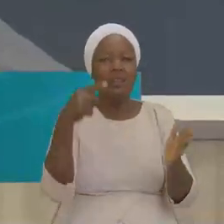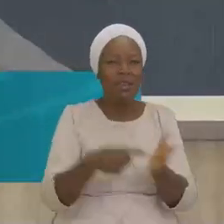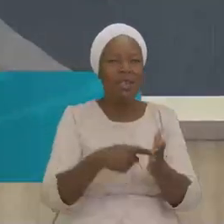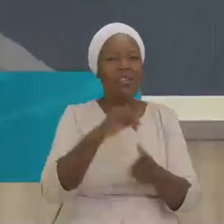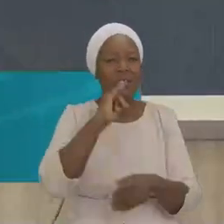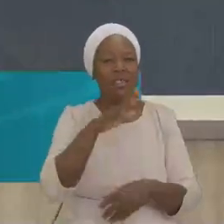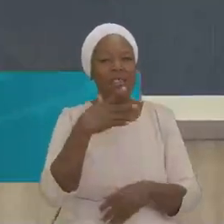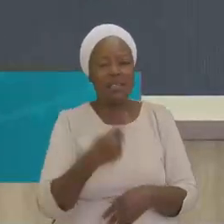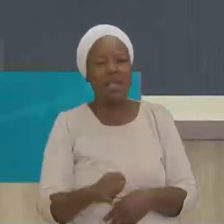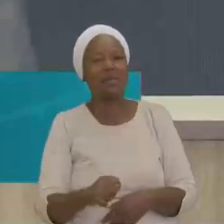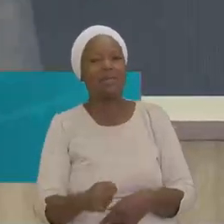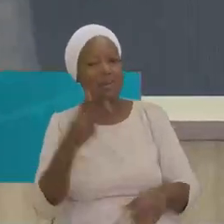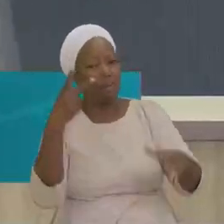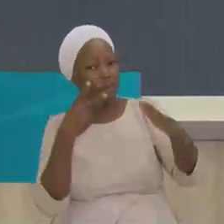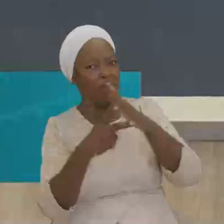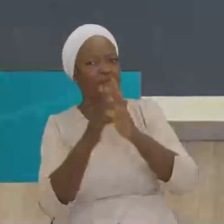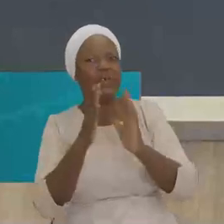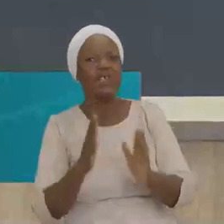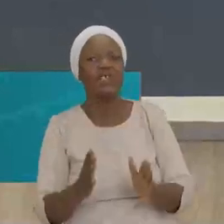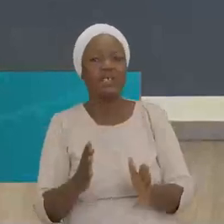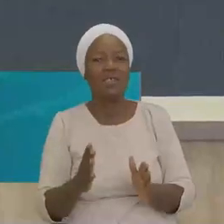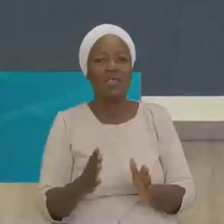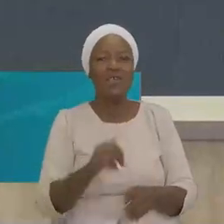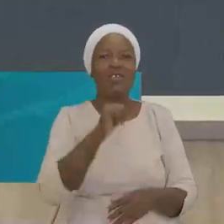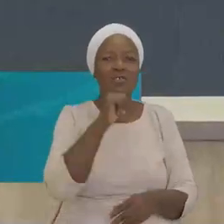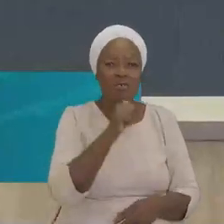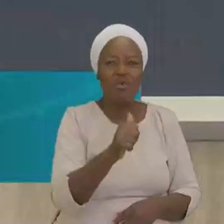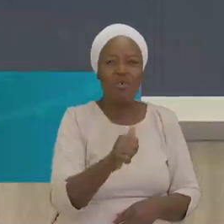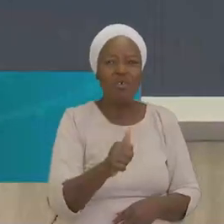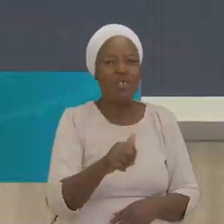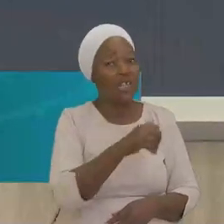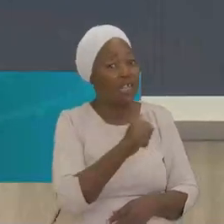Et ils ont dit, c'est le prophète.